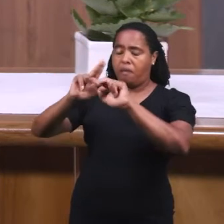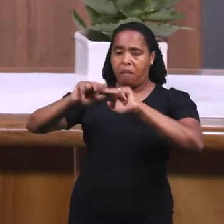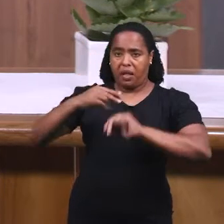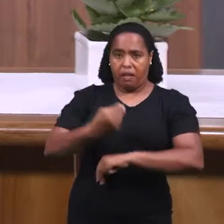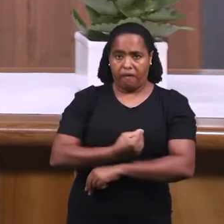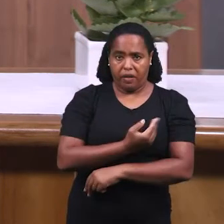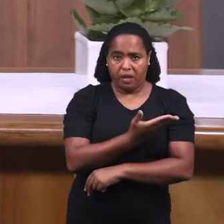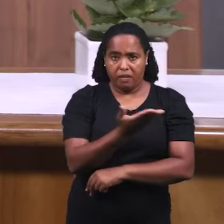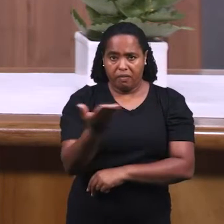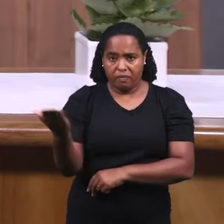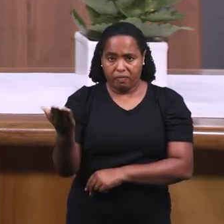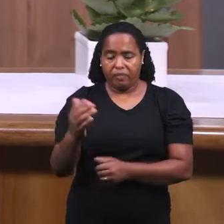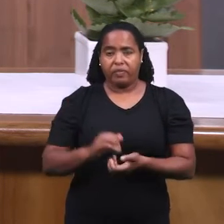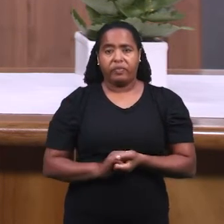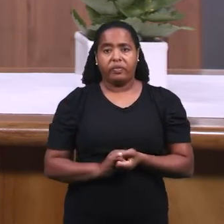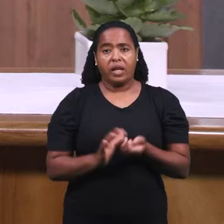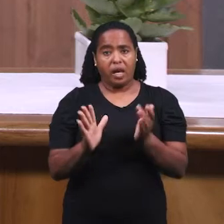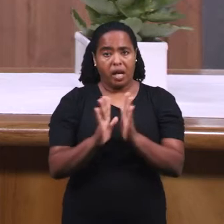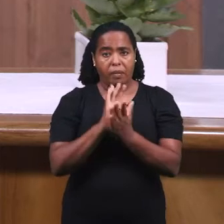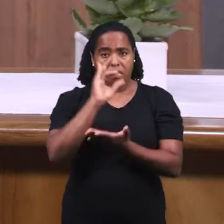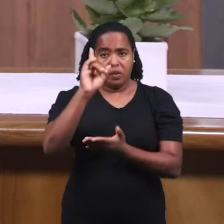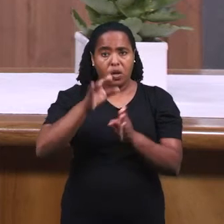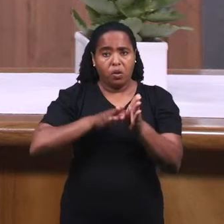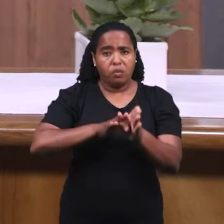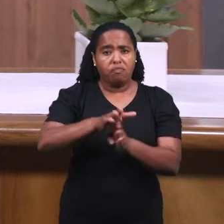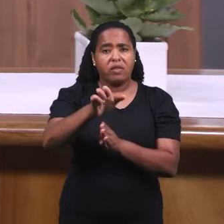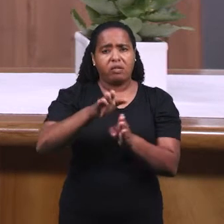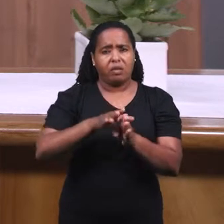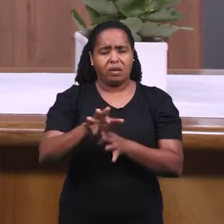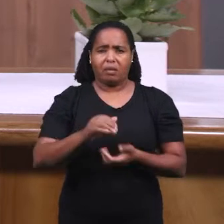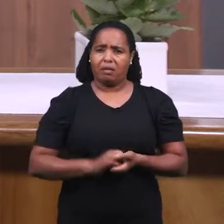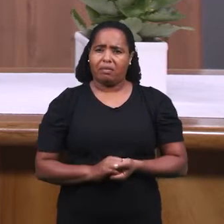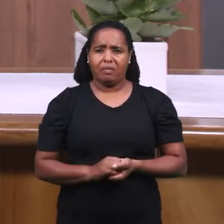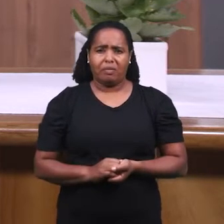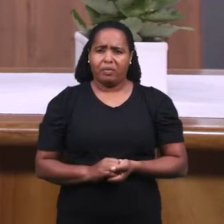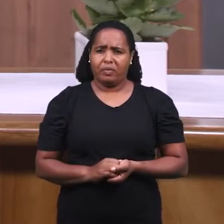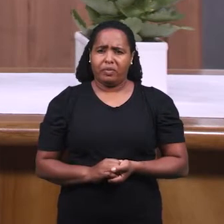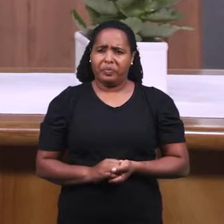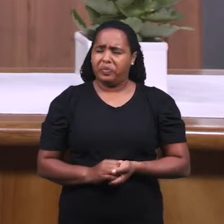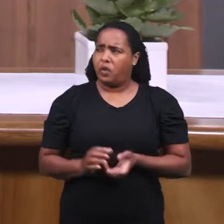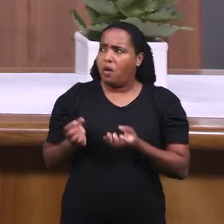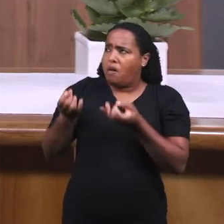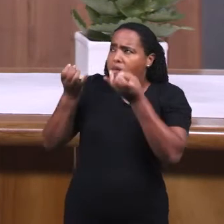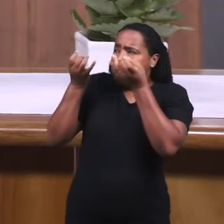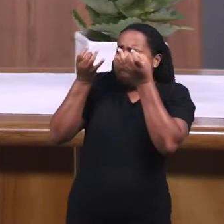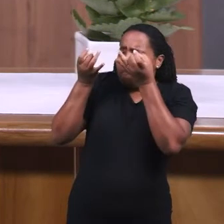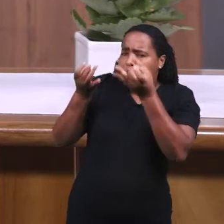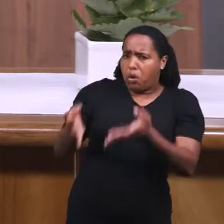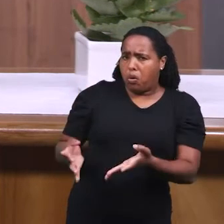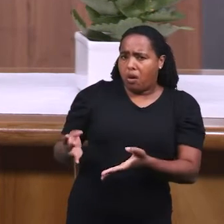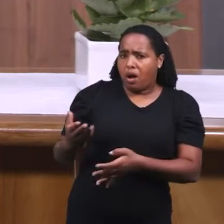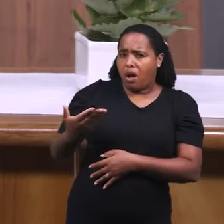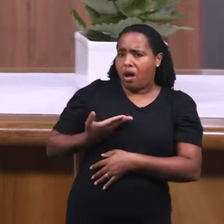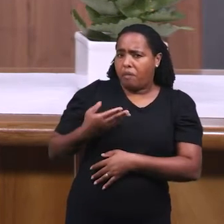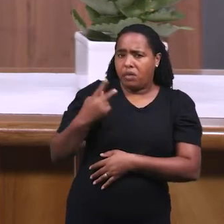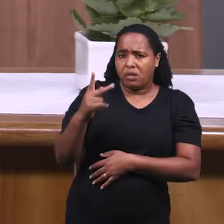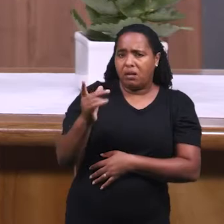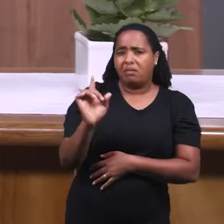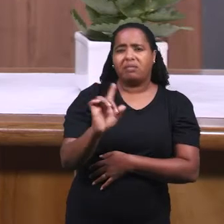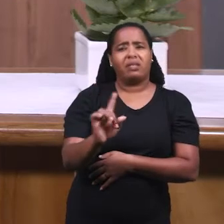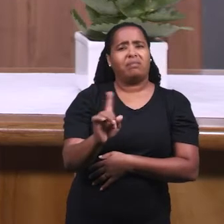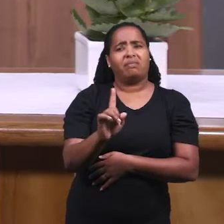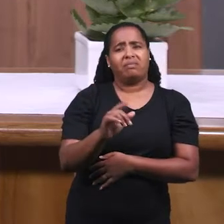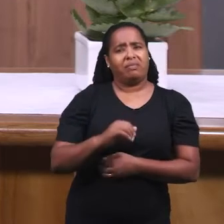друзей своих. И здесь есть выражение, которое совет, да, Слова Божьего. Не